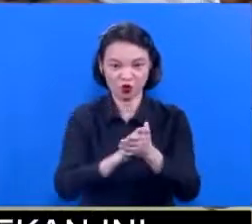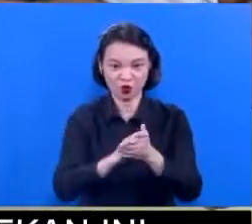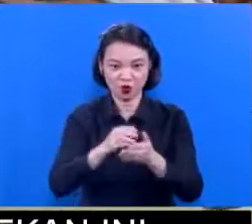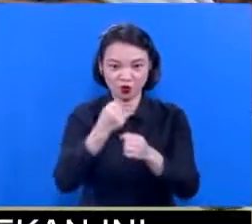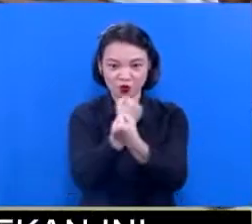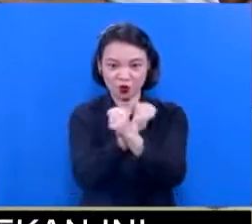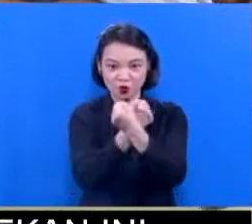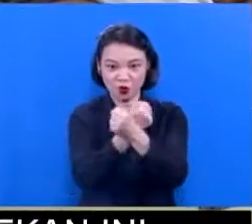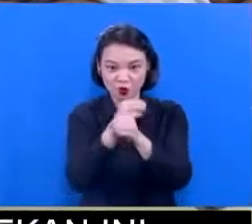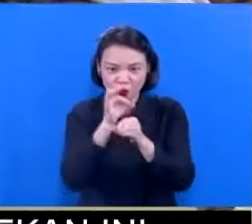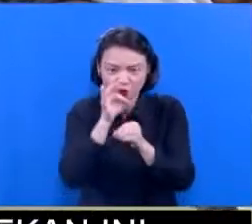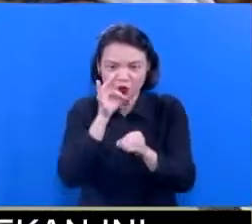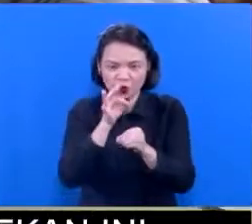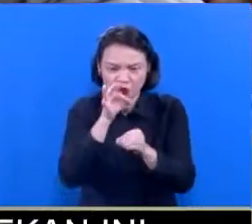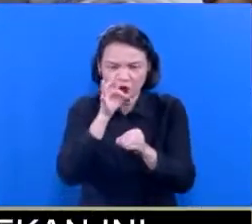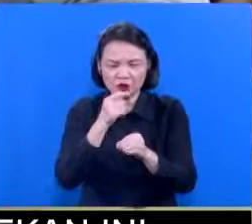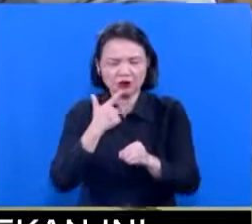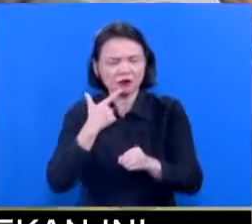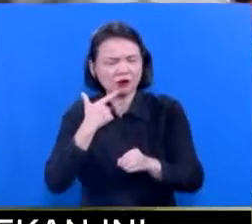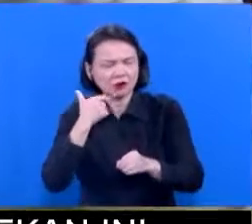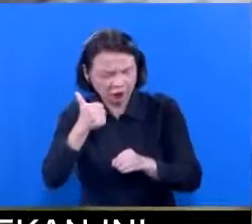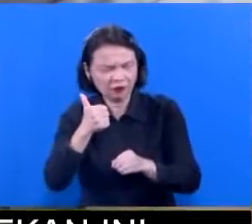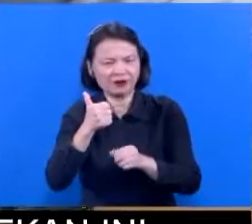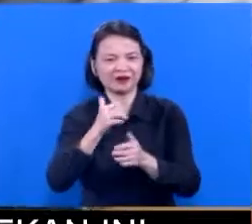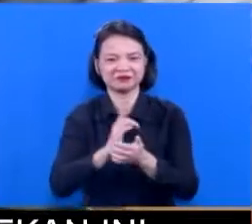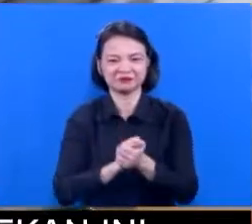perlahan. Rasanya enak